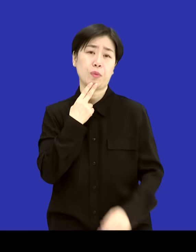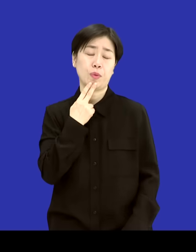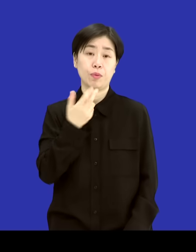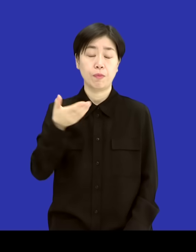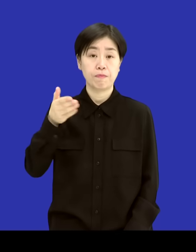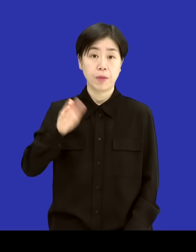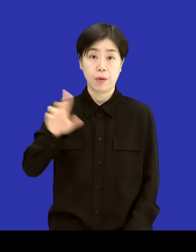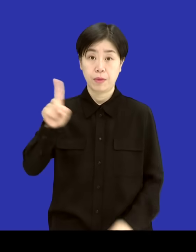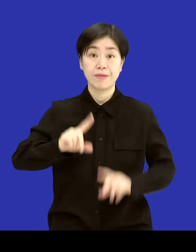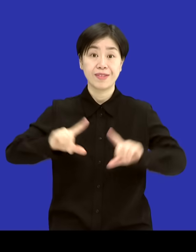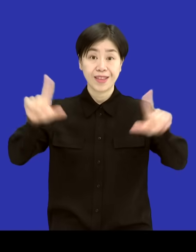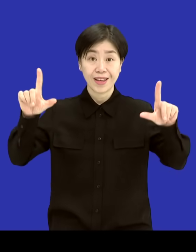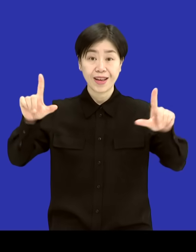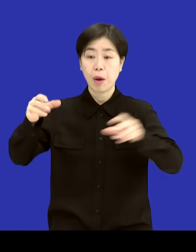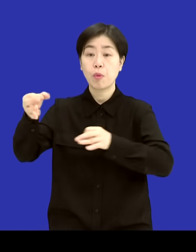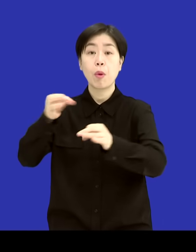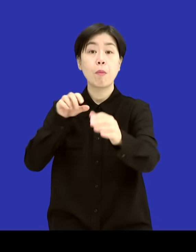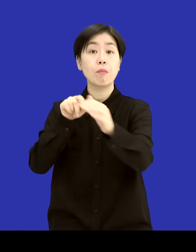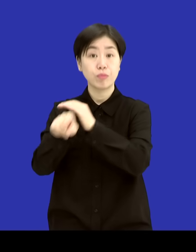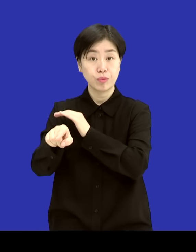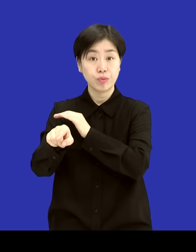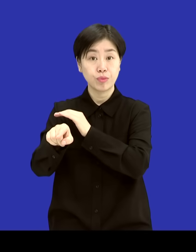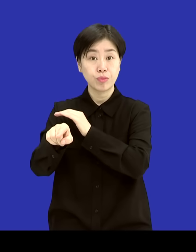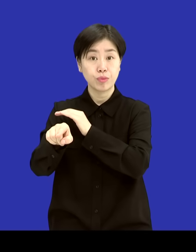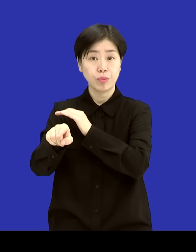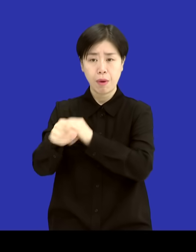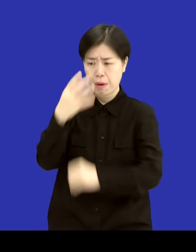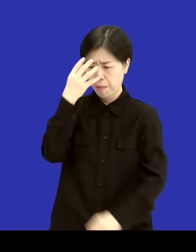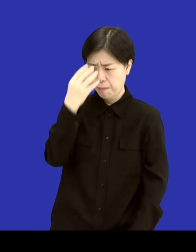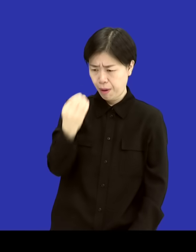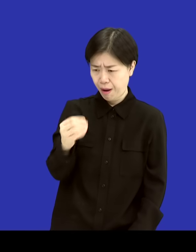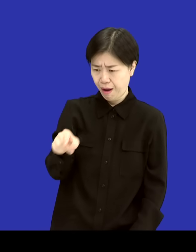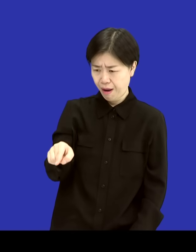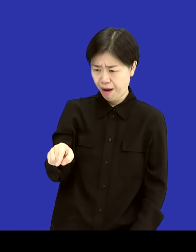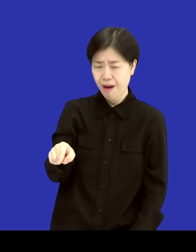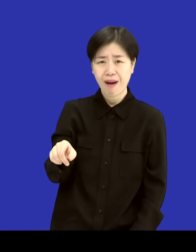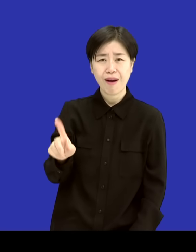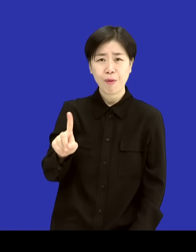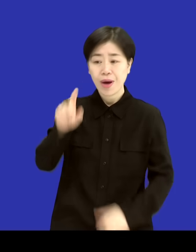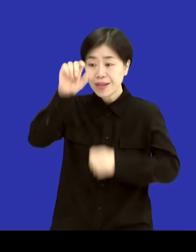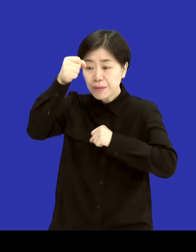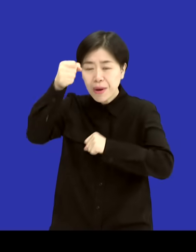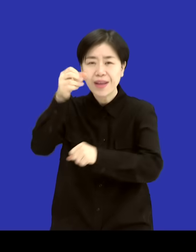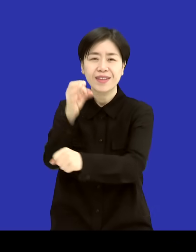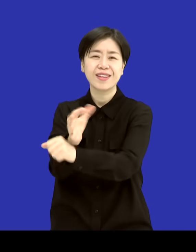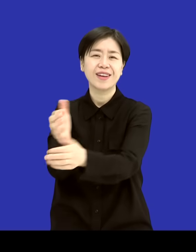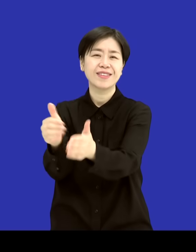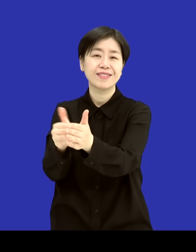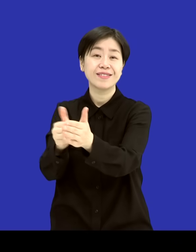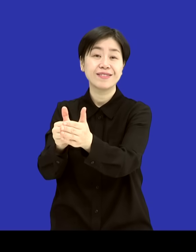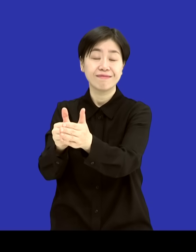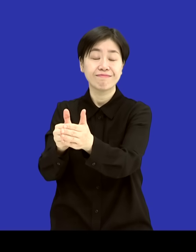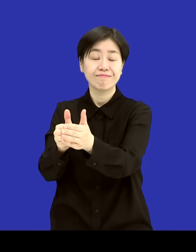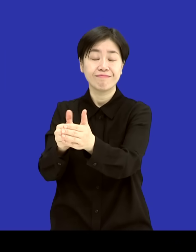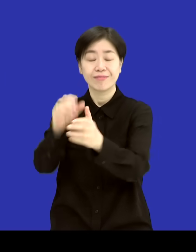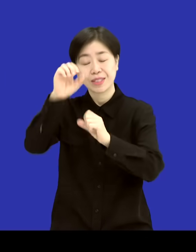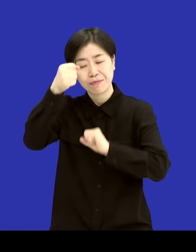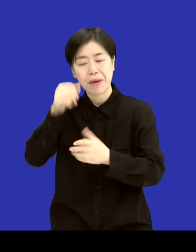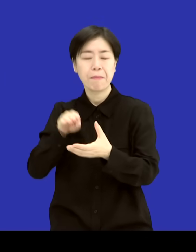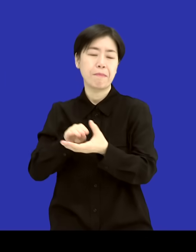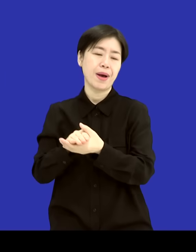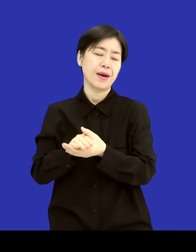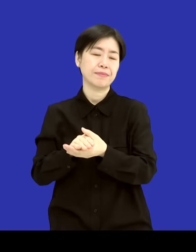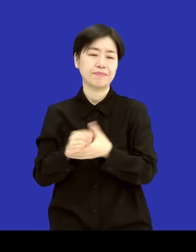한번 그 몰에 갔다가 네. 뭔가 좀 튀어 보이는 신발이 있어서 그걸 네. 샀어요. 네. 그리고 그걸 사고 이제